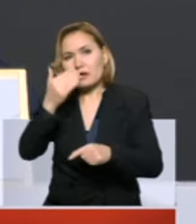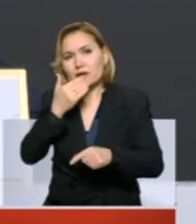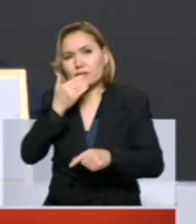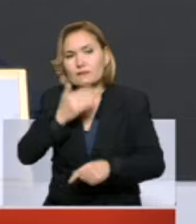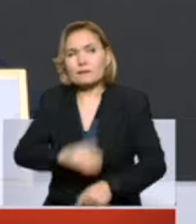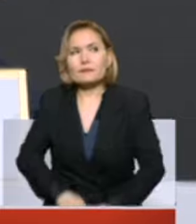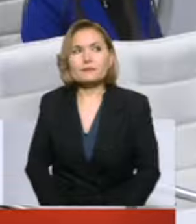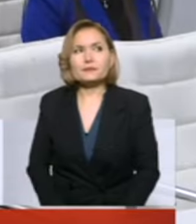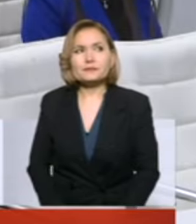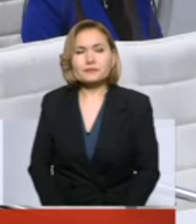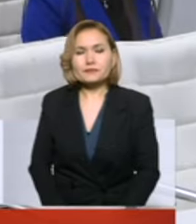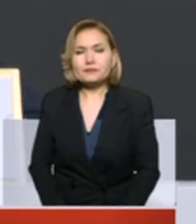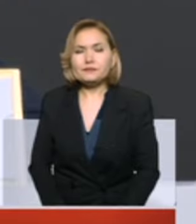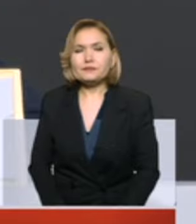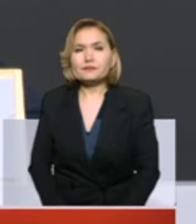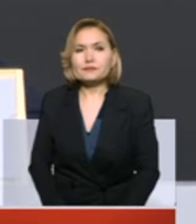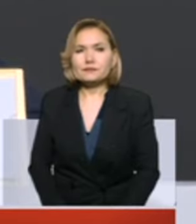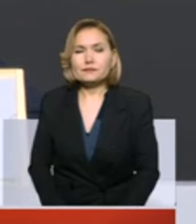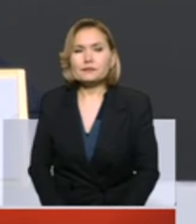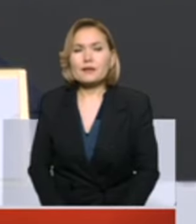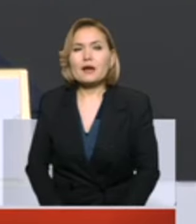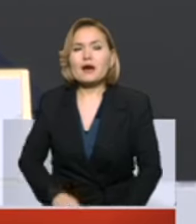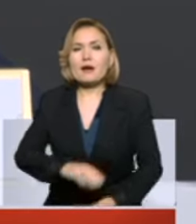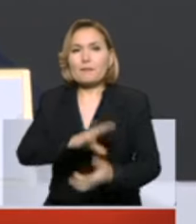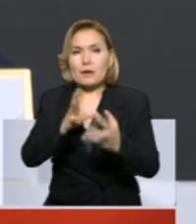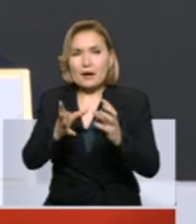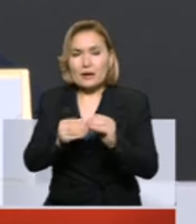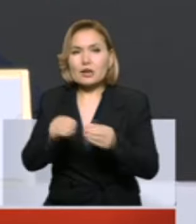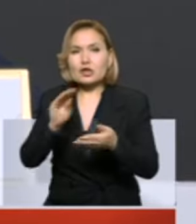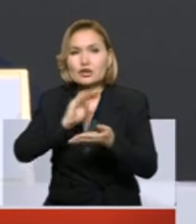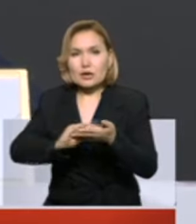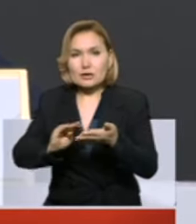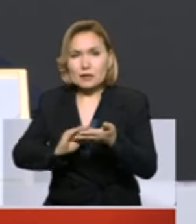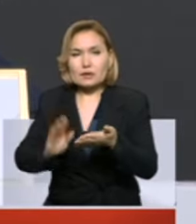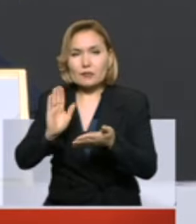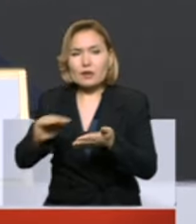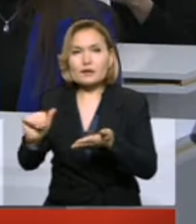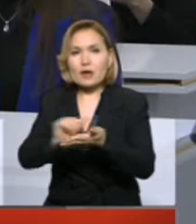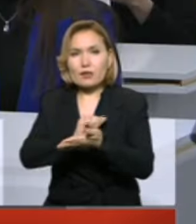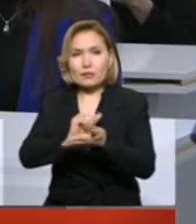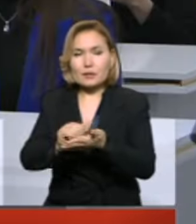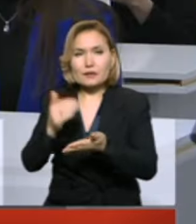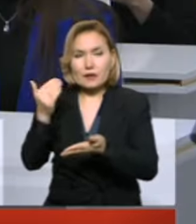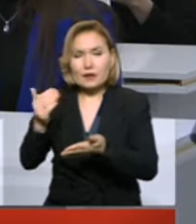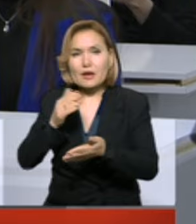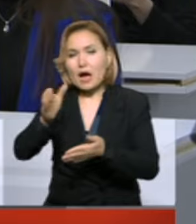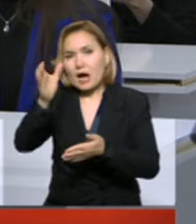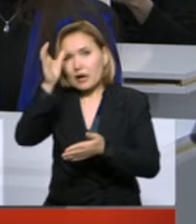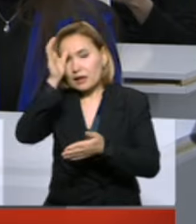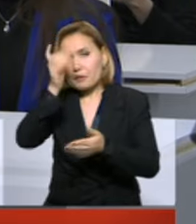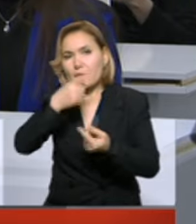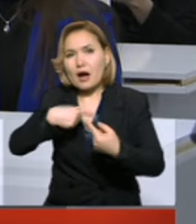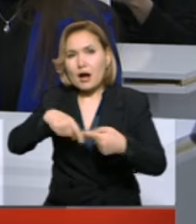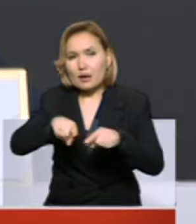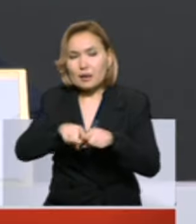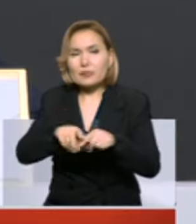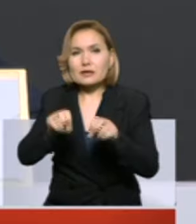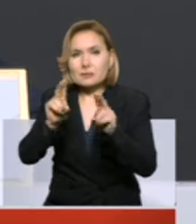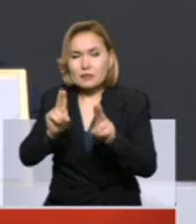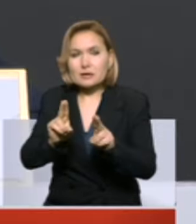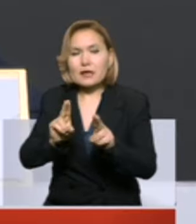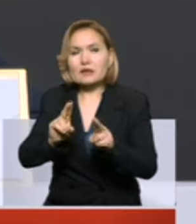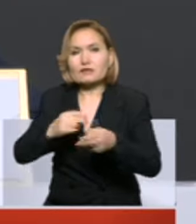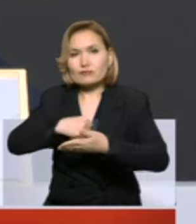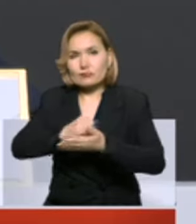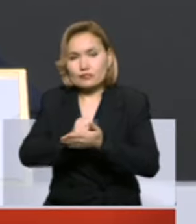болмақ. Биологиялық негіздемеде жазылатын болады. Биологиялық негіздемені осы ғалыми организациялар, мекемелер жасайды. Сол